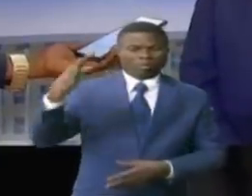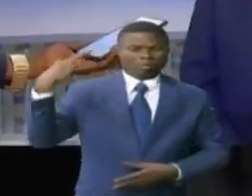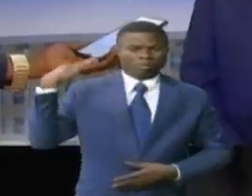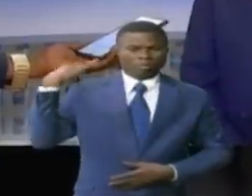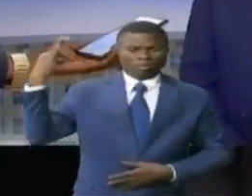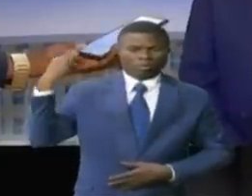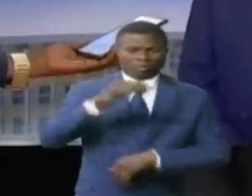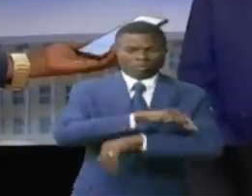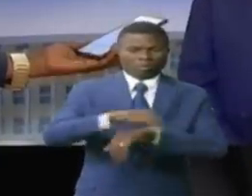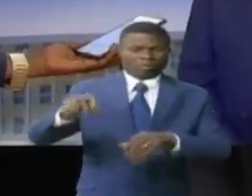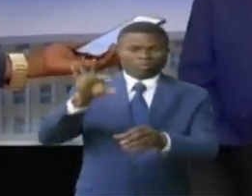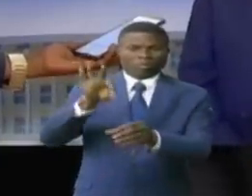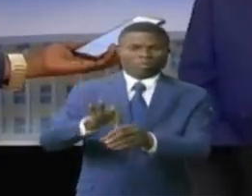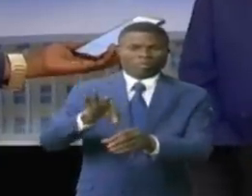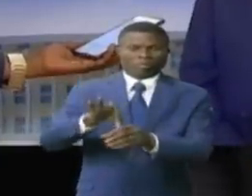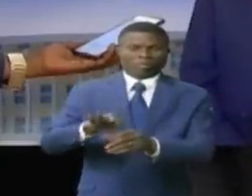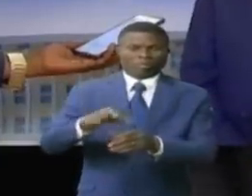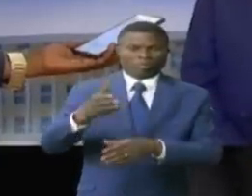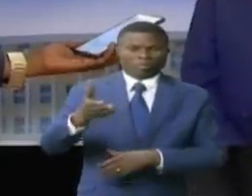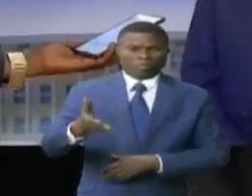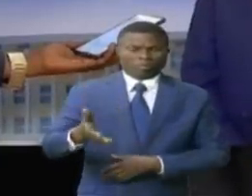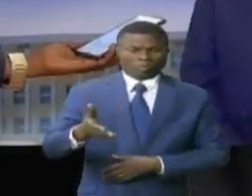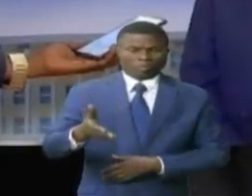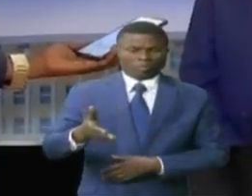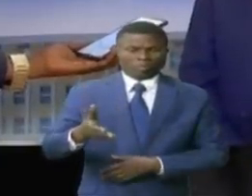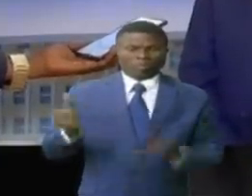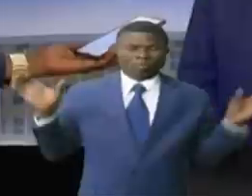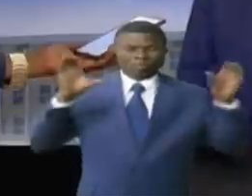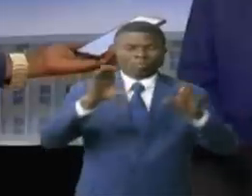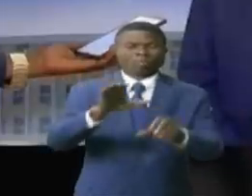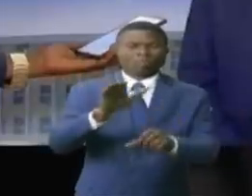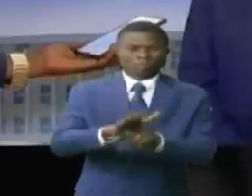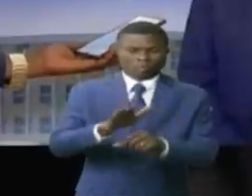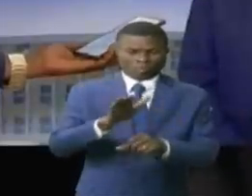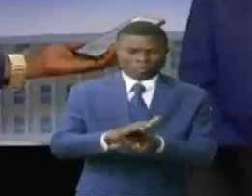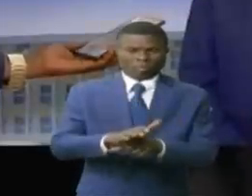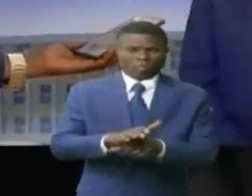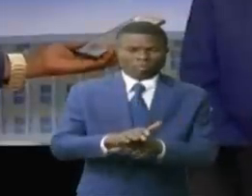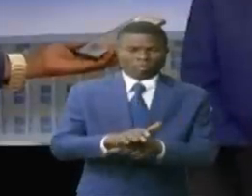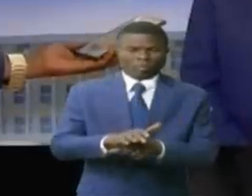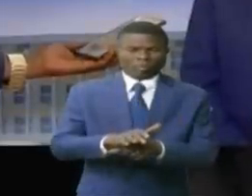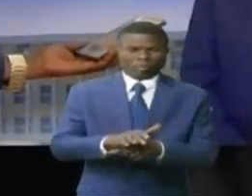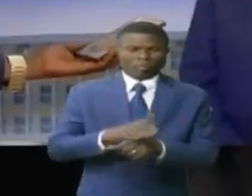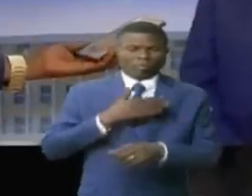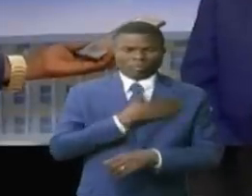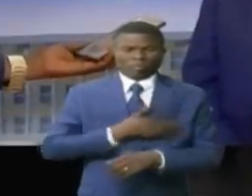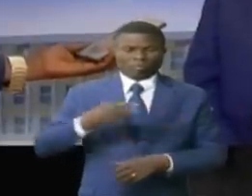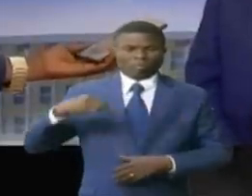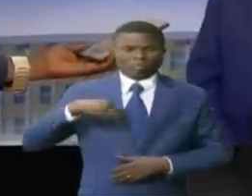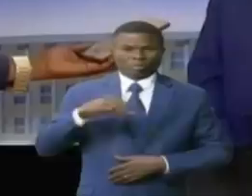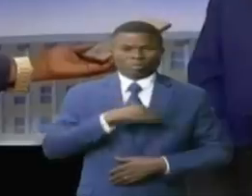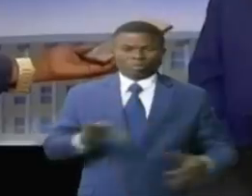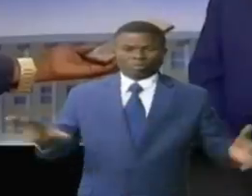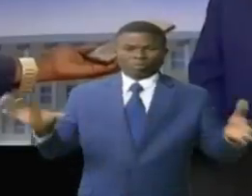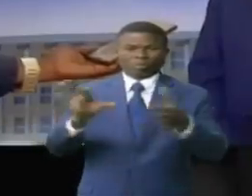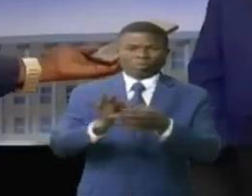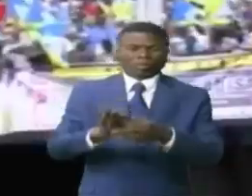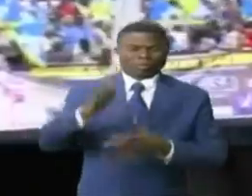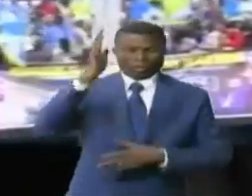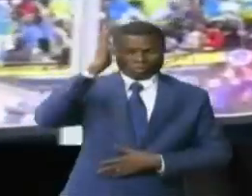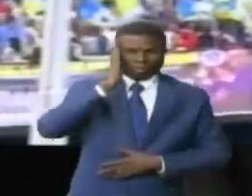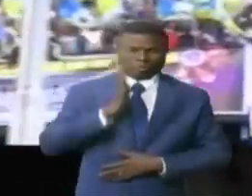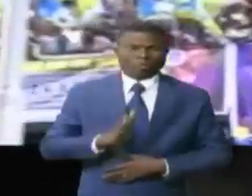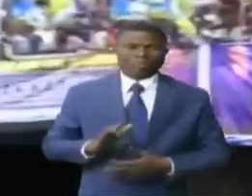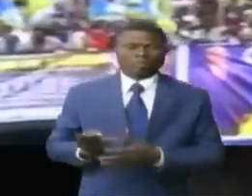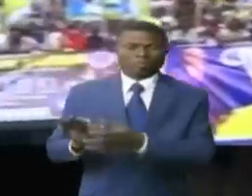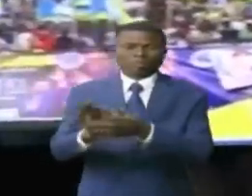la CENI. Soyez nombreux, chers membres de l'Union sacrée.